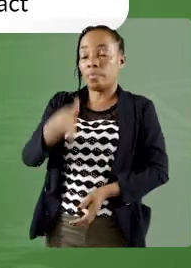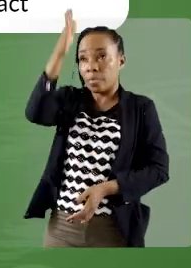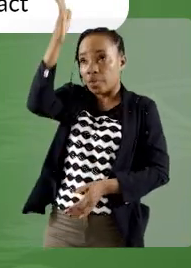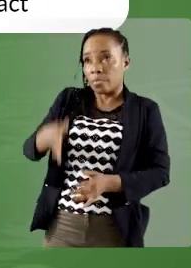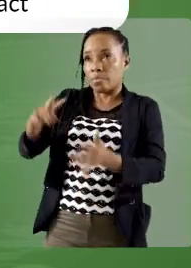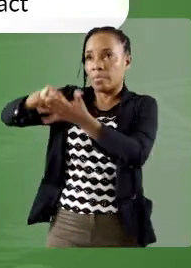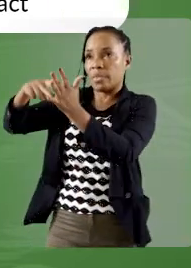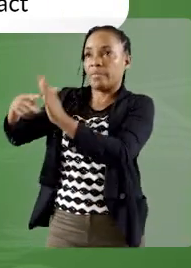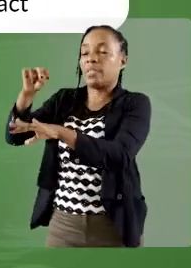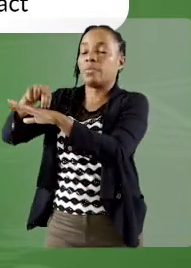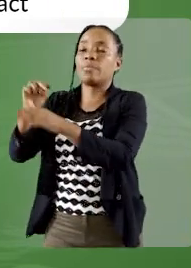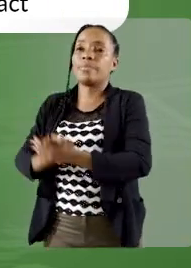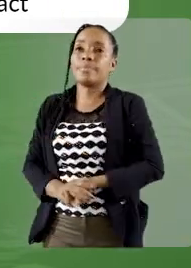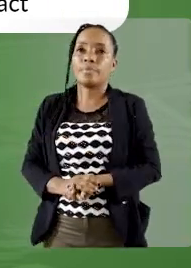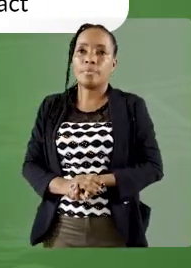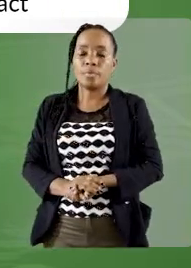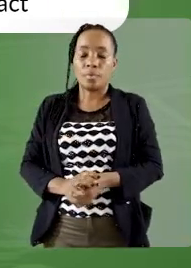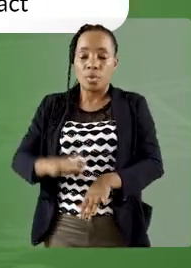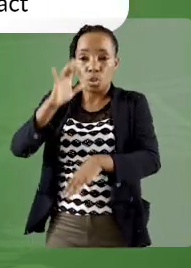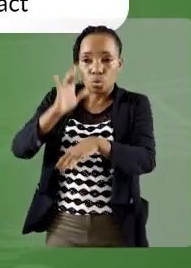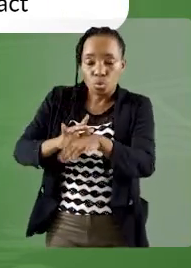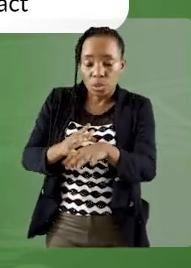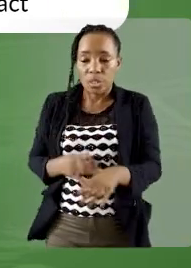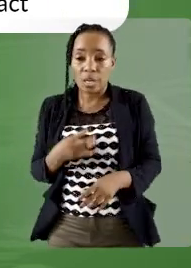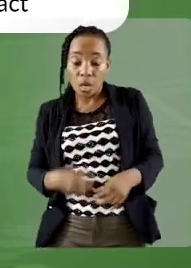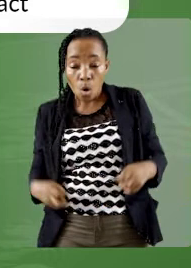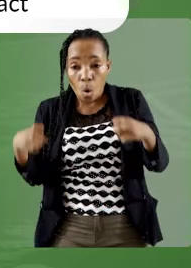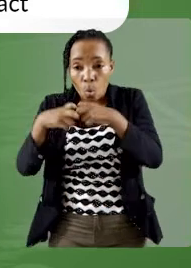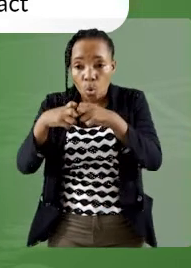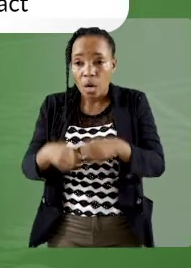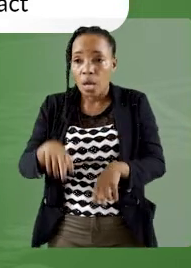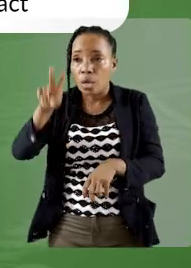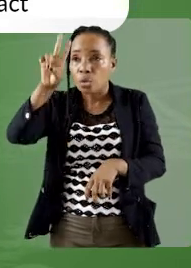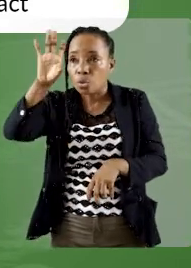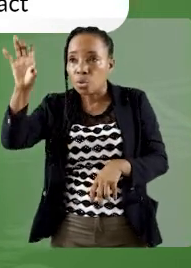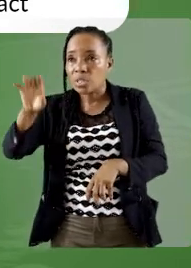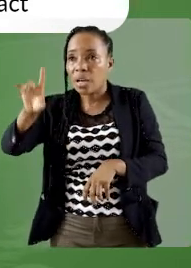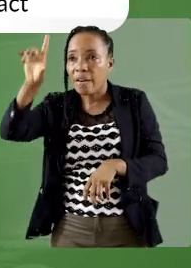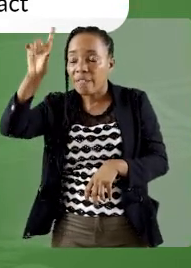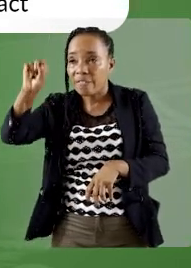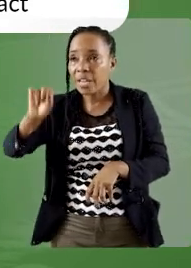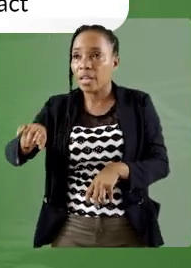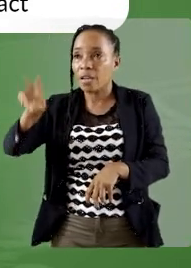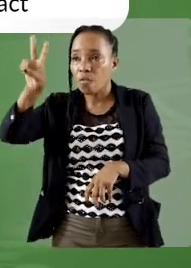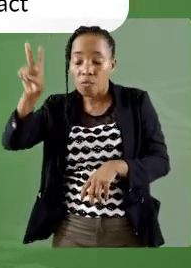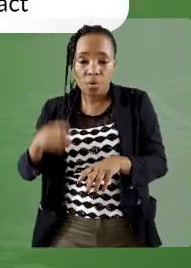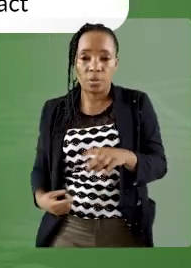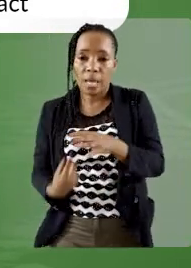Définition. Au contact du courant 220 volts, cela provoque des